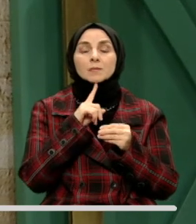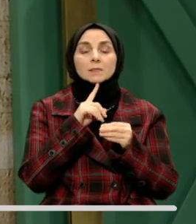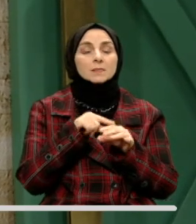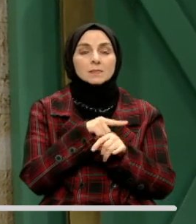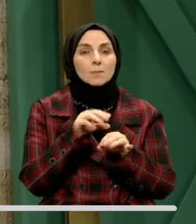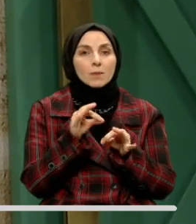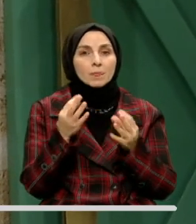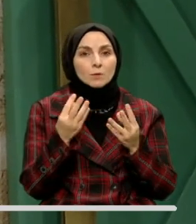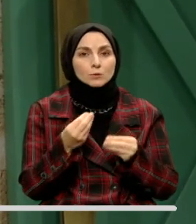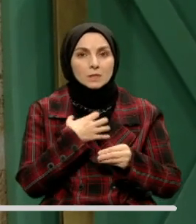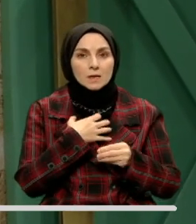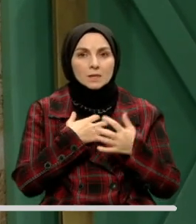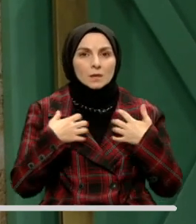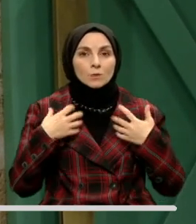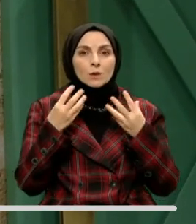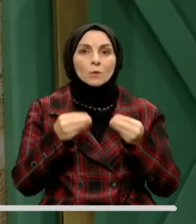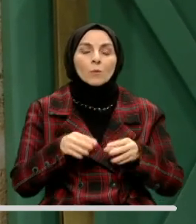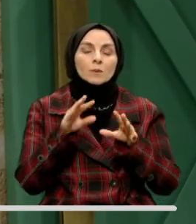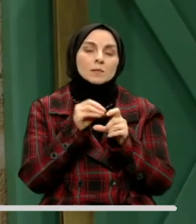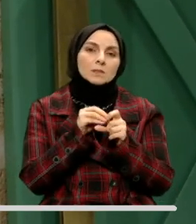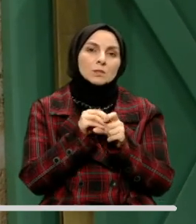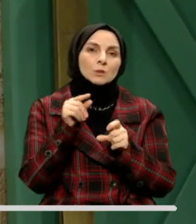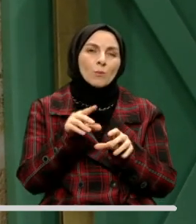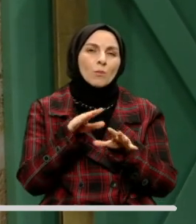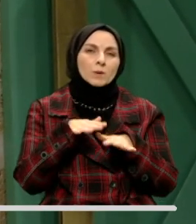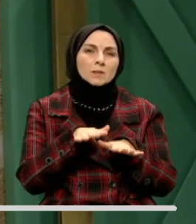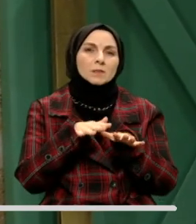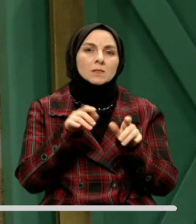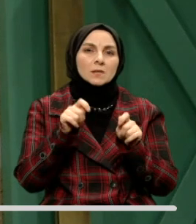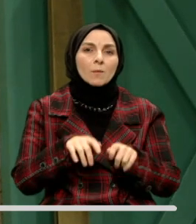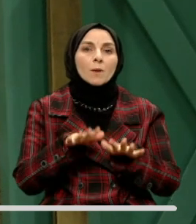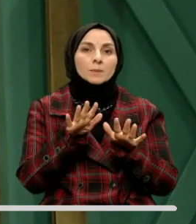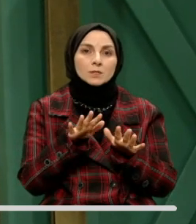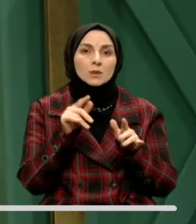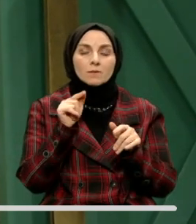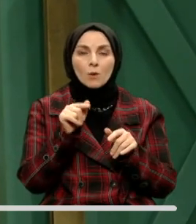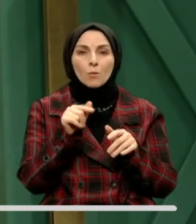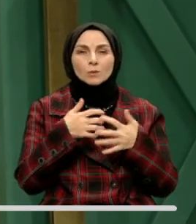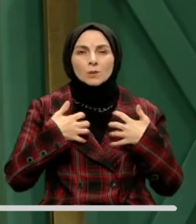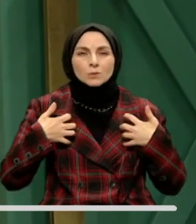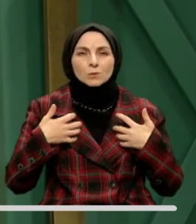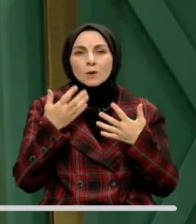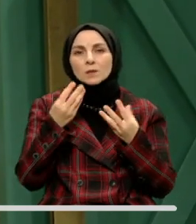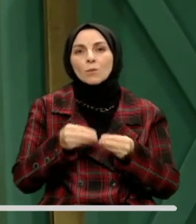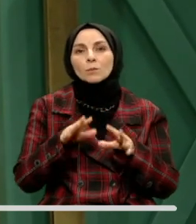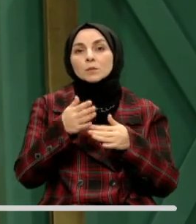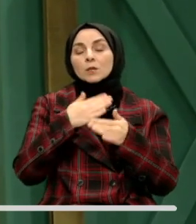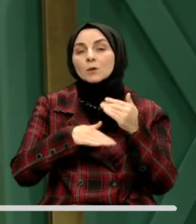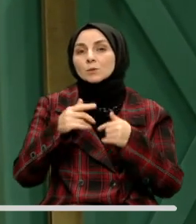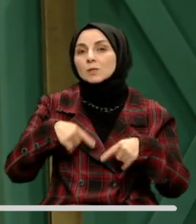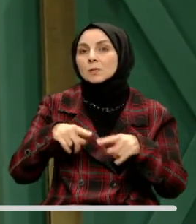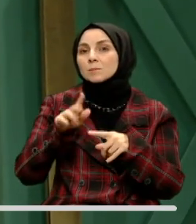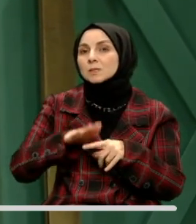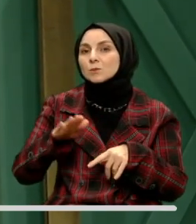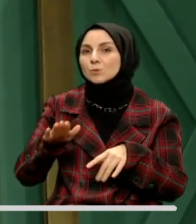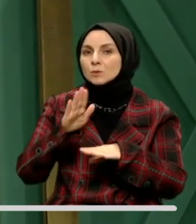için o etkinliği yapamayacak veyahut da ben bunu yapamıyorum deyip orada özgüveni kırılacak. Hmm. Öncelikle biz çocuğun